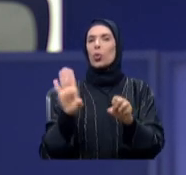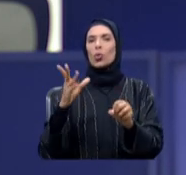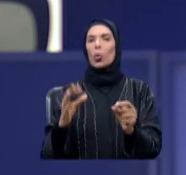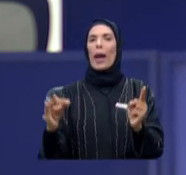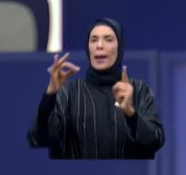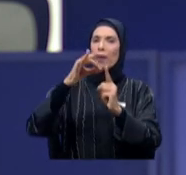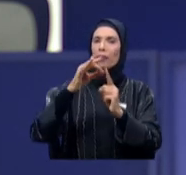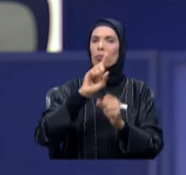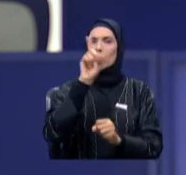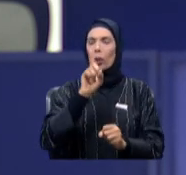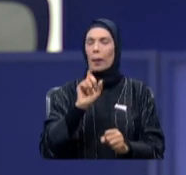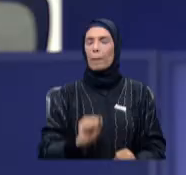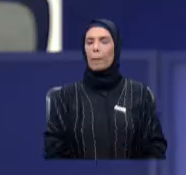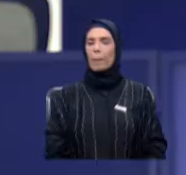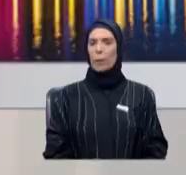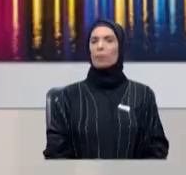لكم